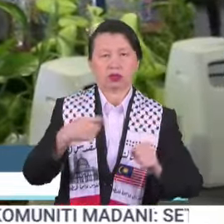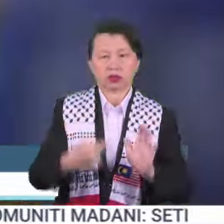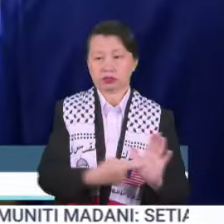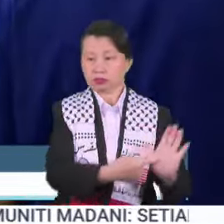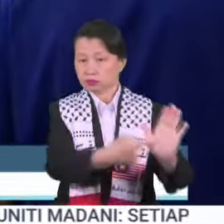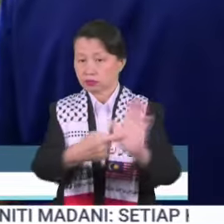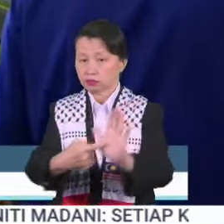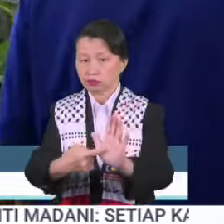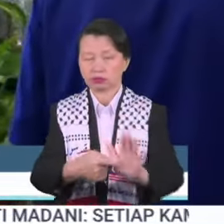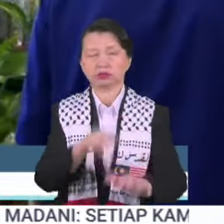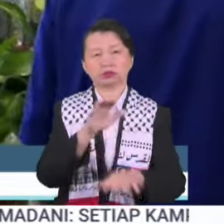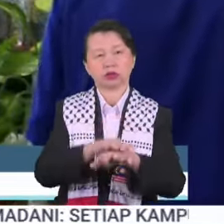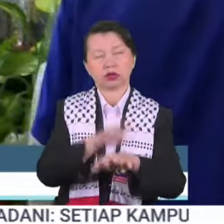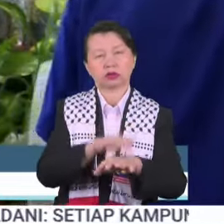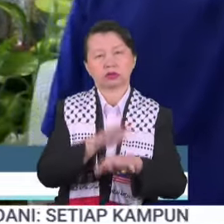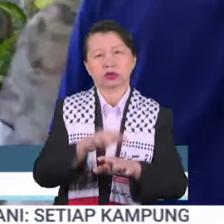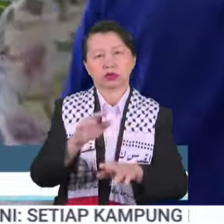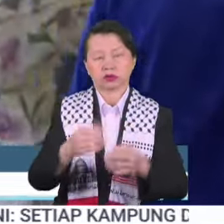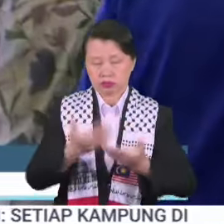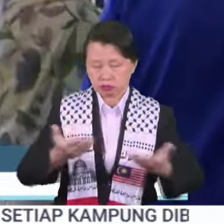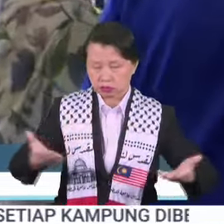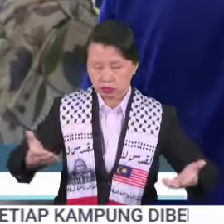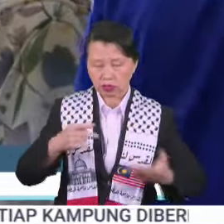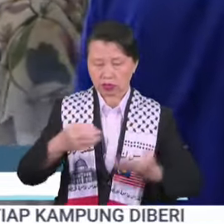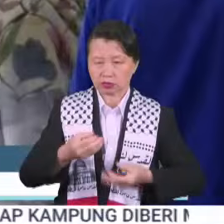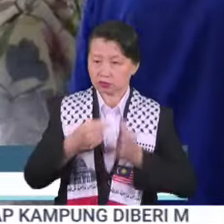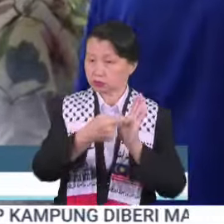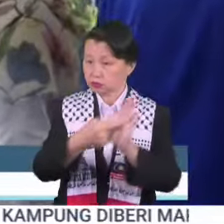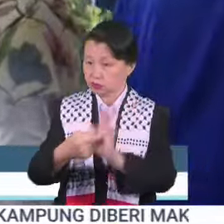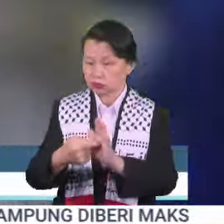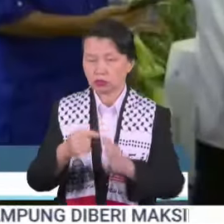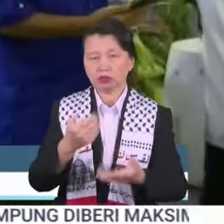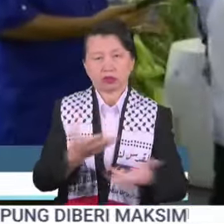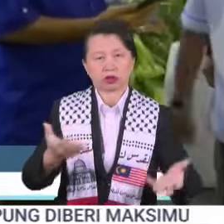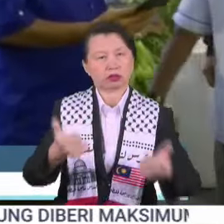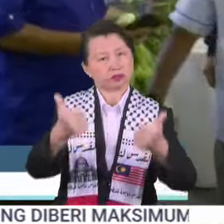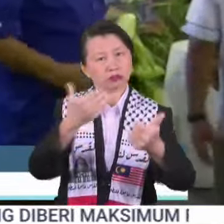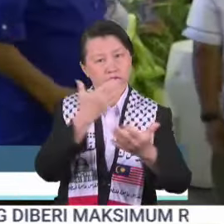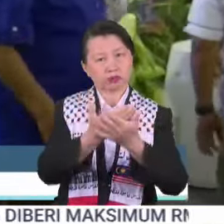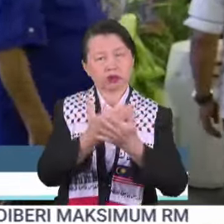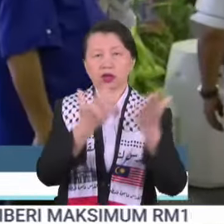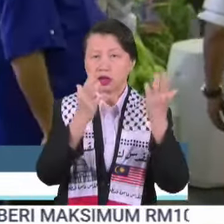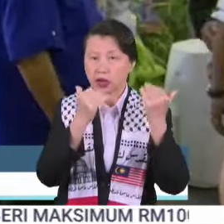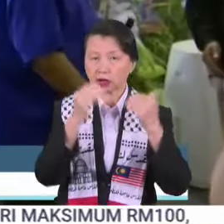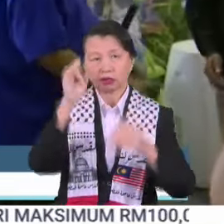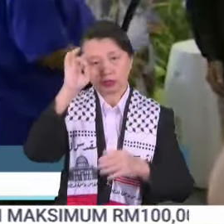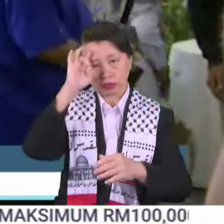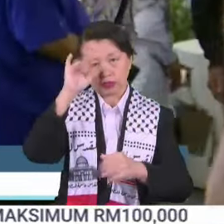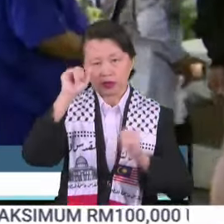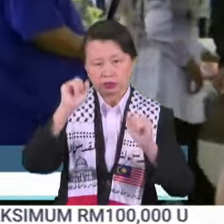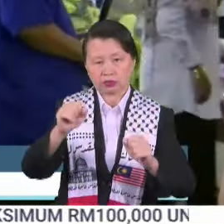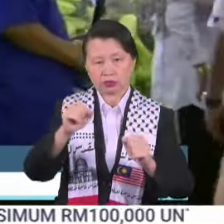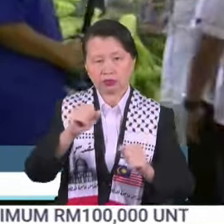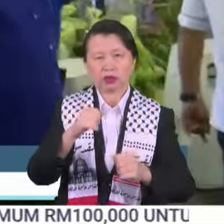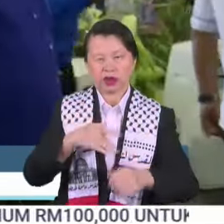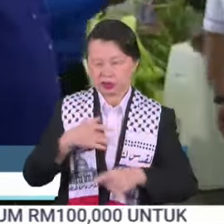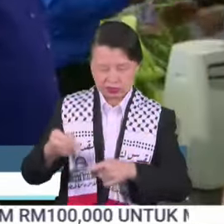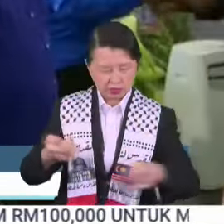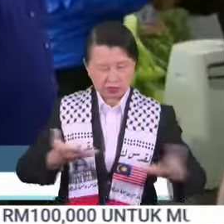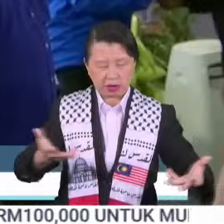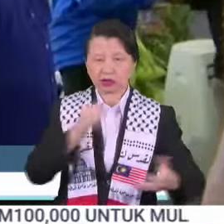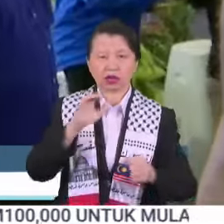ketengahkanlah sambutan yang diberikan kepada produk-produk yang kita keluarkan pada har ini amat menggalakkan harap-harap hari ini insya-allah kita akan capai Rasanya tak cukuplah